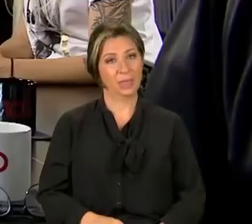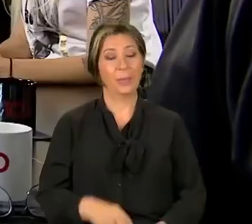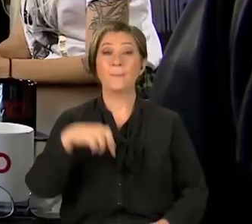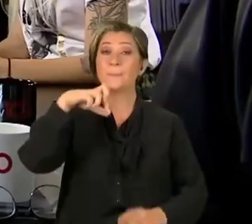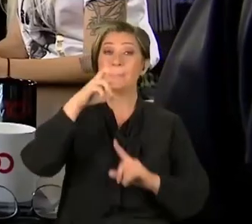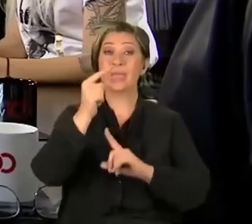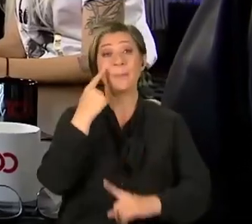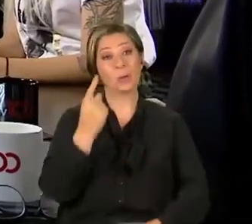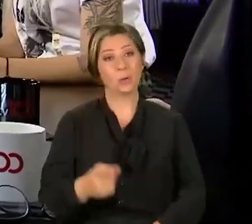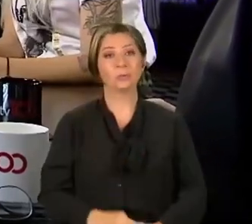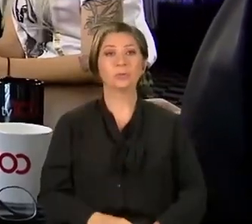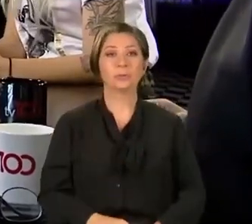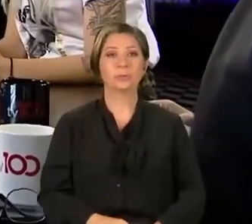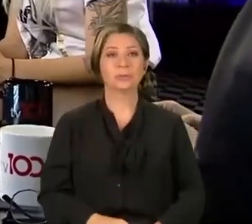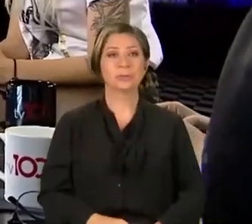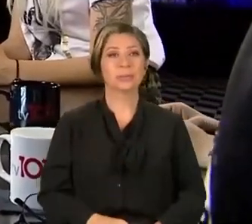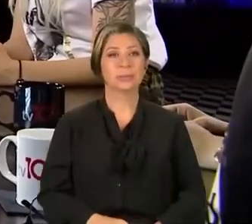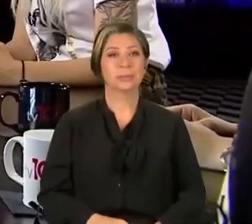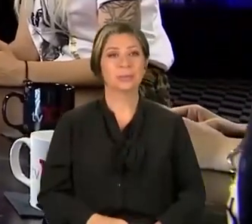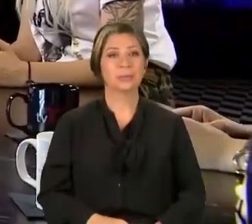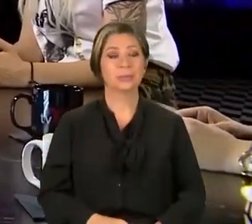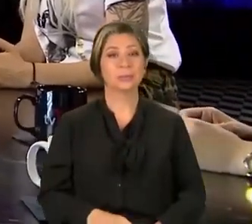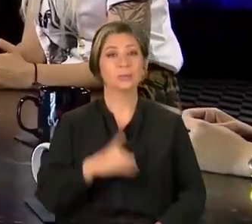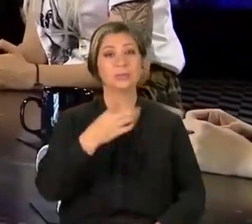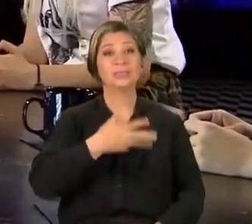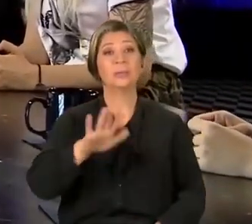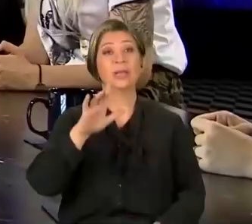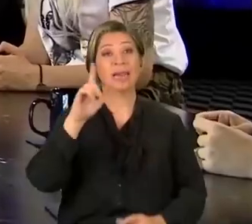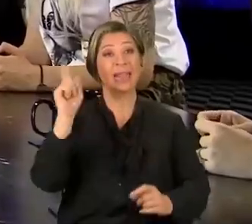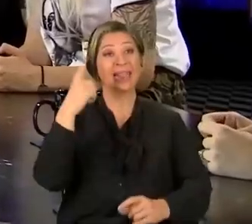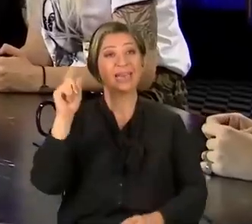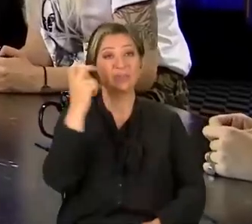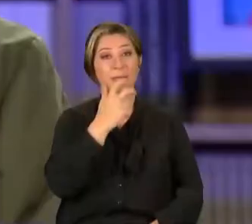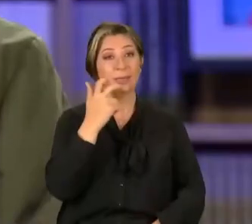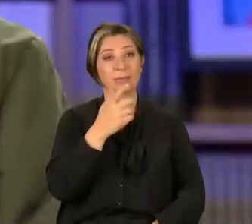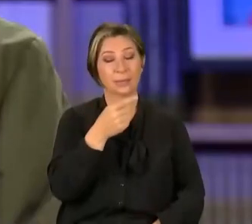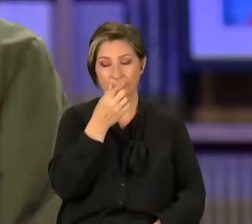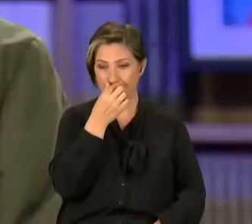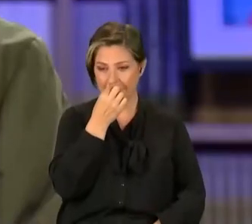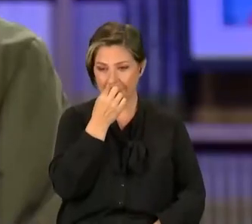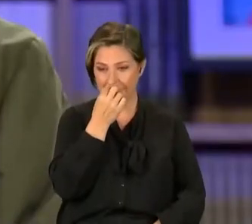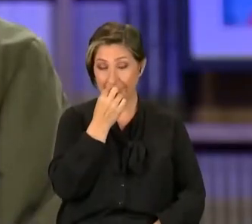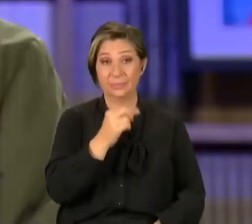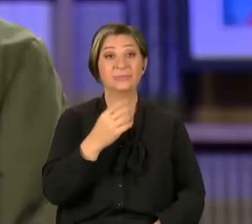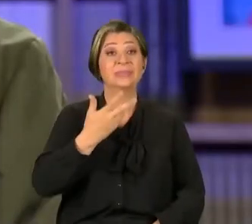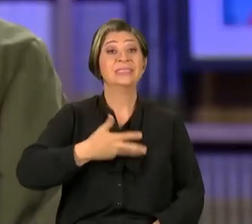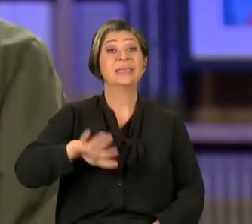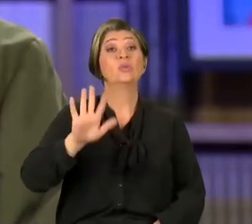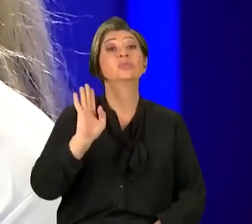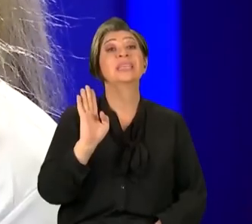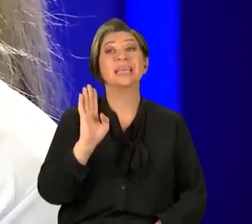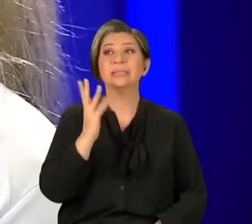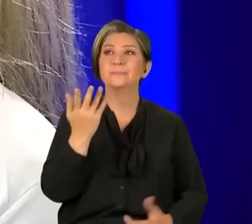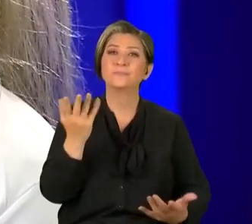P'ye bakıyoruz. Şimdi bu sevmiyor musun lider şarkını? Yani sevmiyor musun